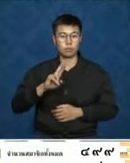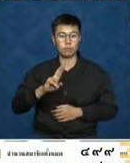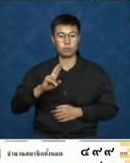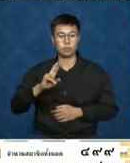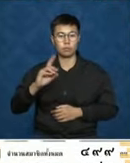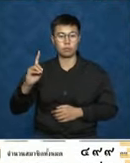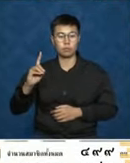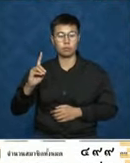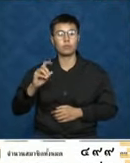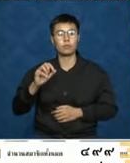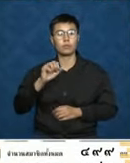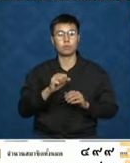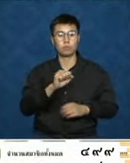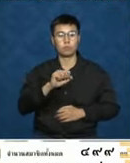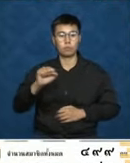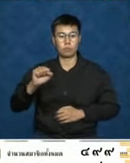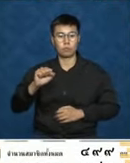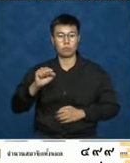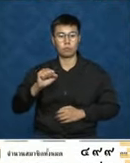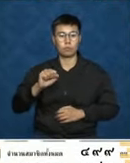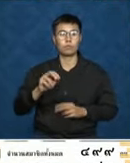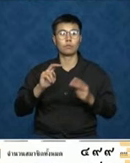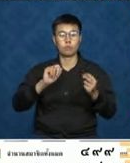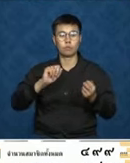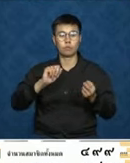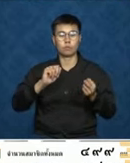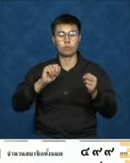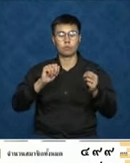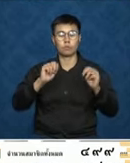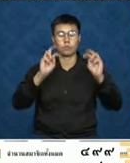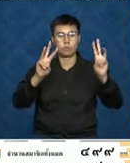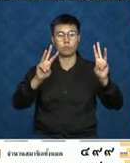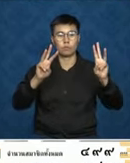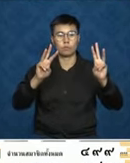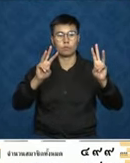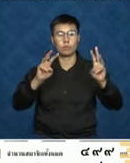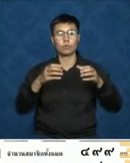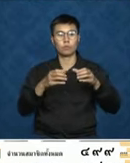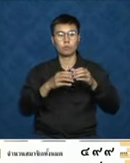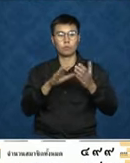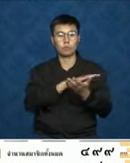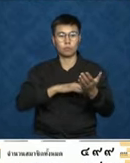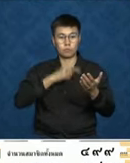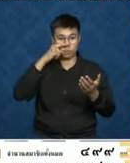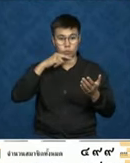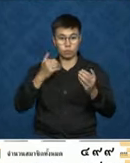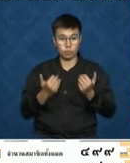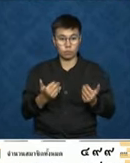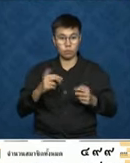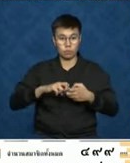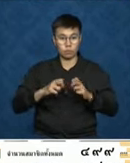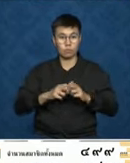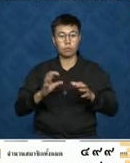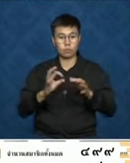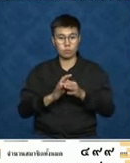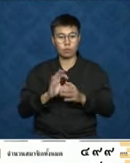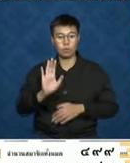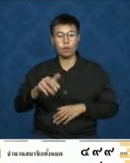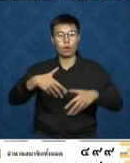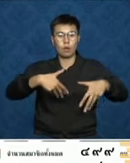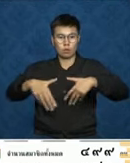สมาชิกสภาผู้แทนราษฎรจังหวัดนครสวรรค์พรรคภูมิใจไทยวันนี้ผมมีเรื่องความเดือดร้อนของพี่น้องประชาชนมาหา